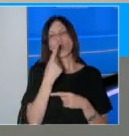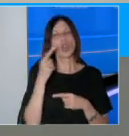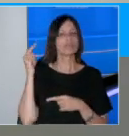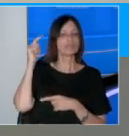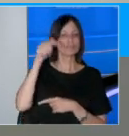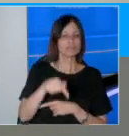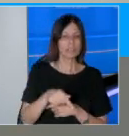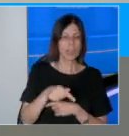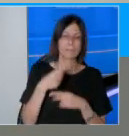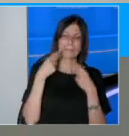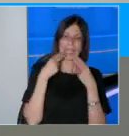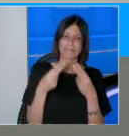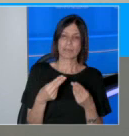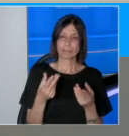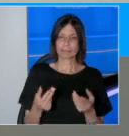מגיבים.